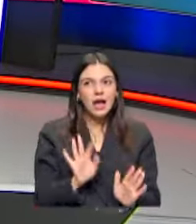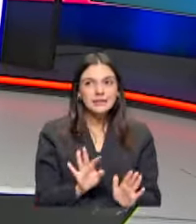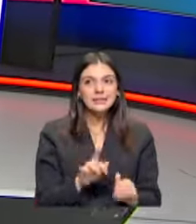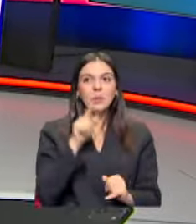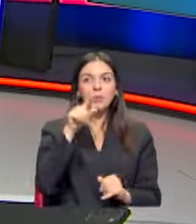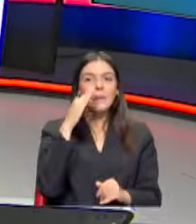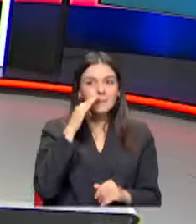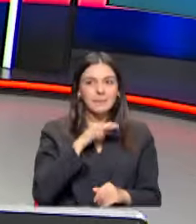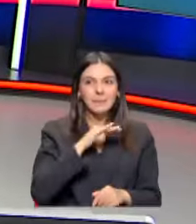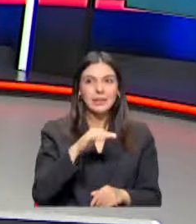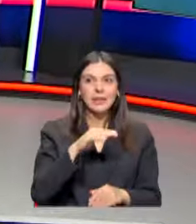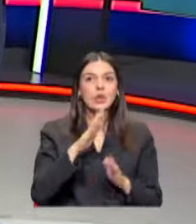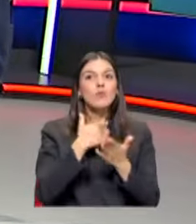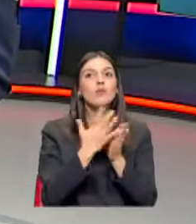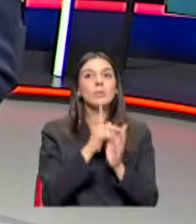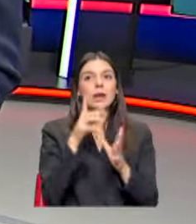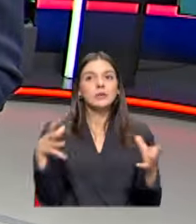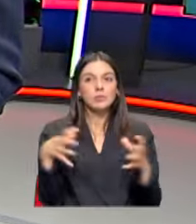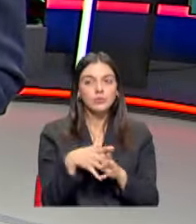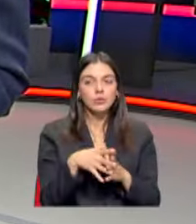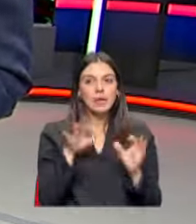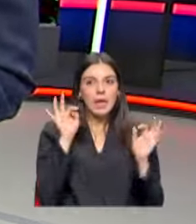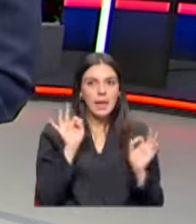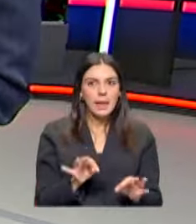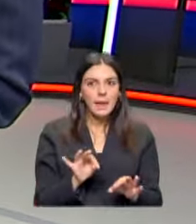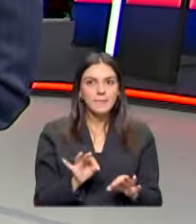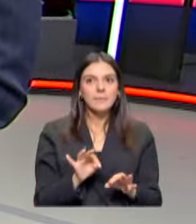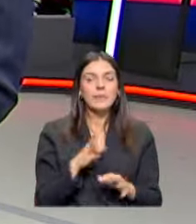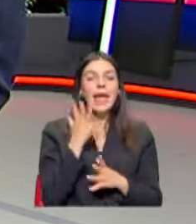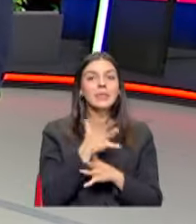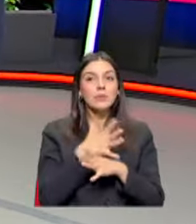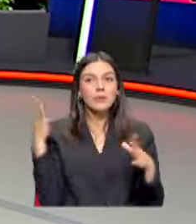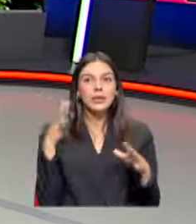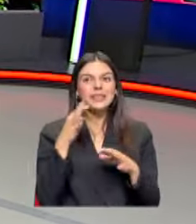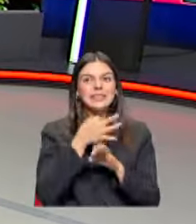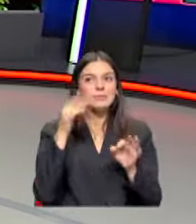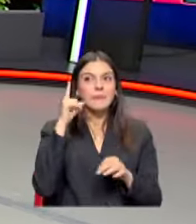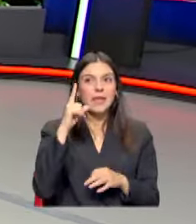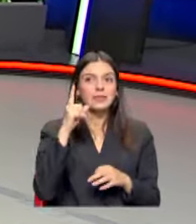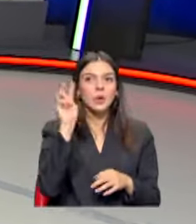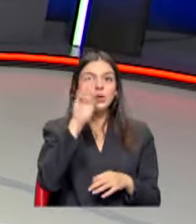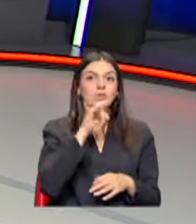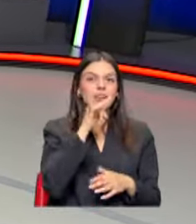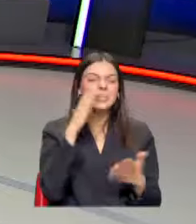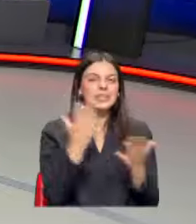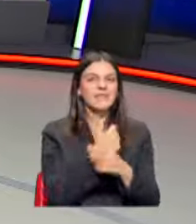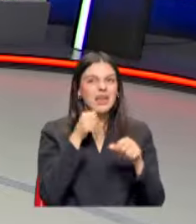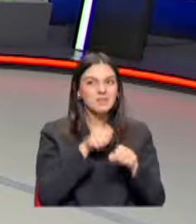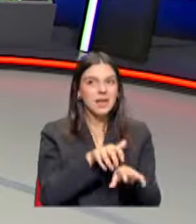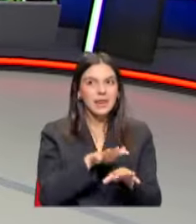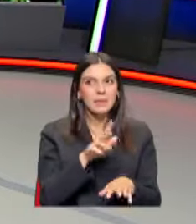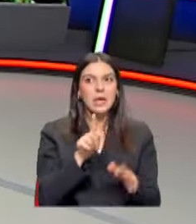bu milletin bölünmez bütünlüğünün hem en büyük simgelerinden biridir bence 30 Ağustos zaferi. Oradaki evet.